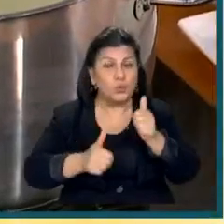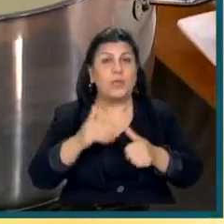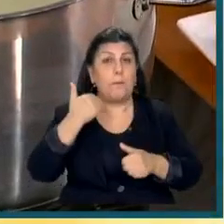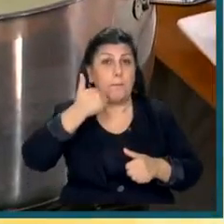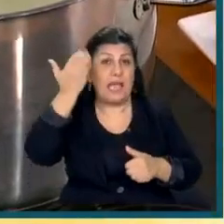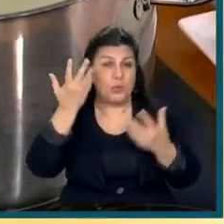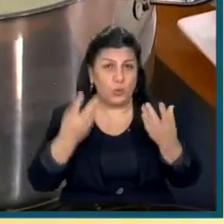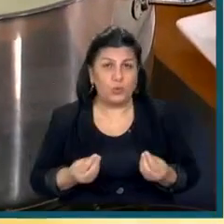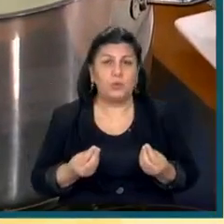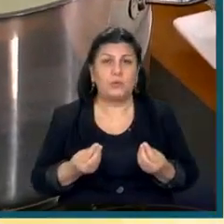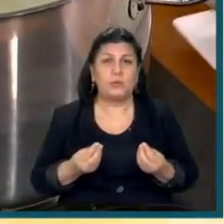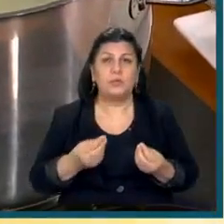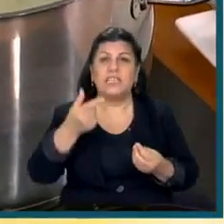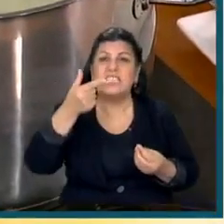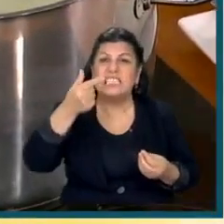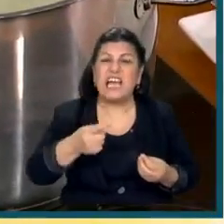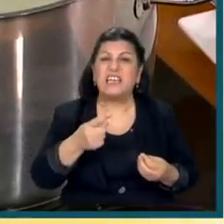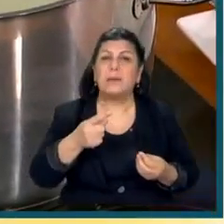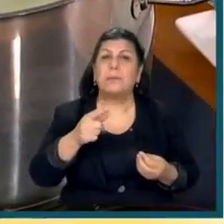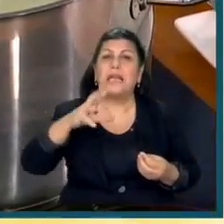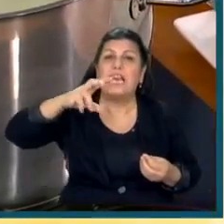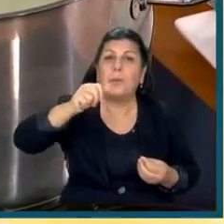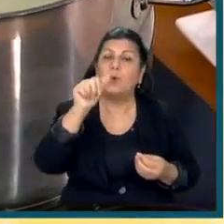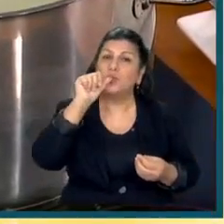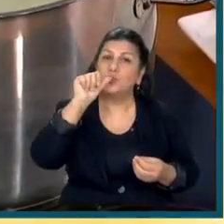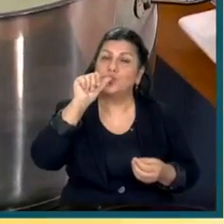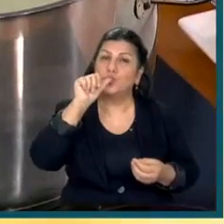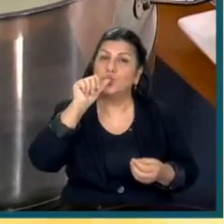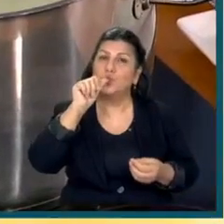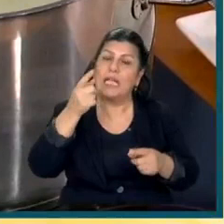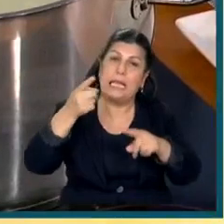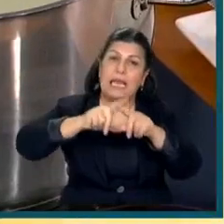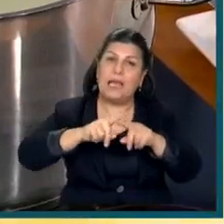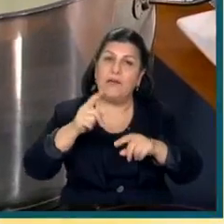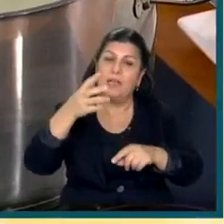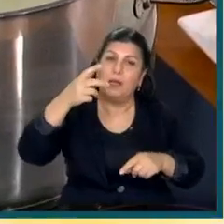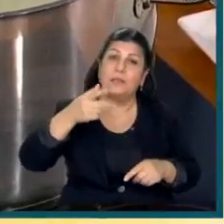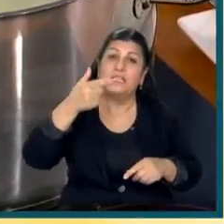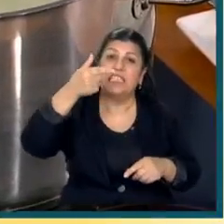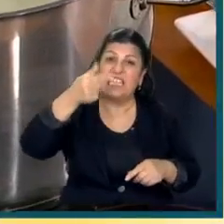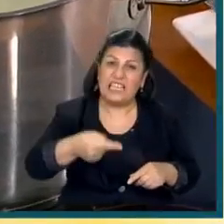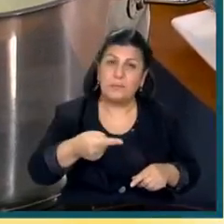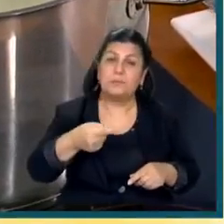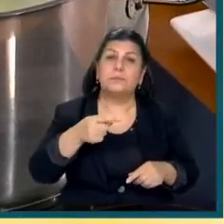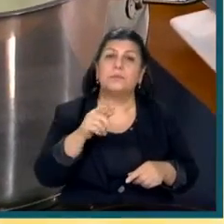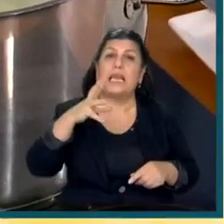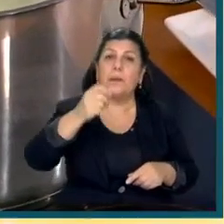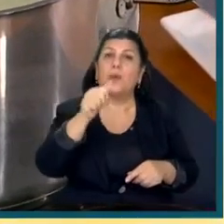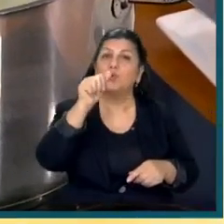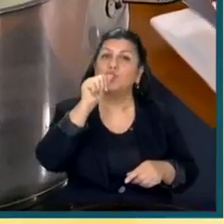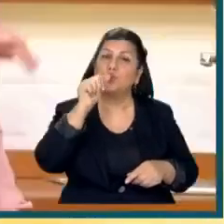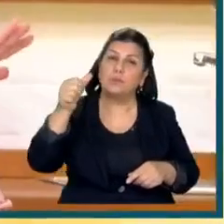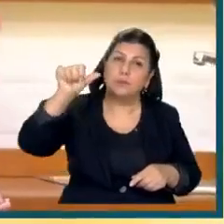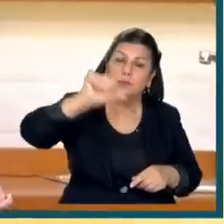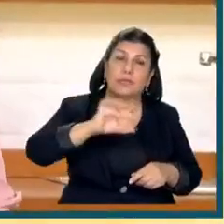olabiliyor peynir an suyumuz yarım limon suyu ilave edebiliriz Eğer kesim görmeyerek yarım limon suyu edersek o